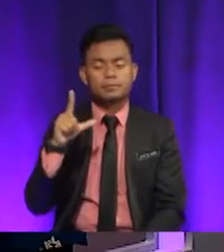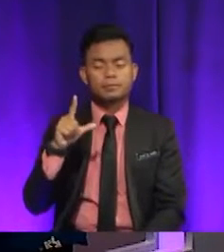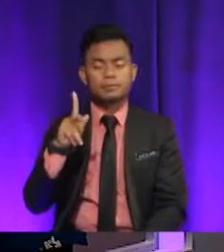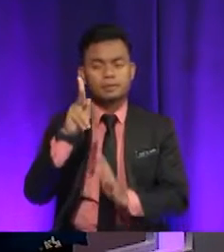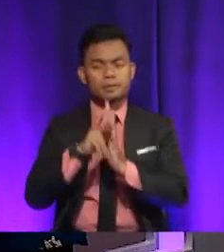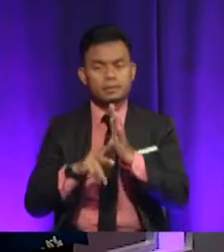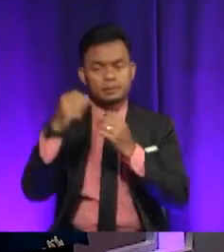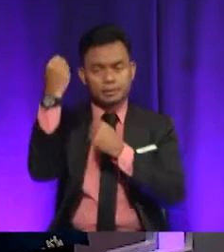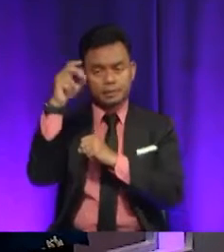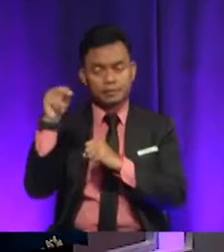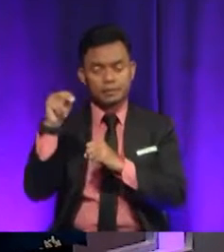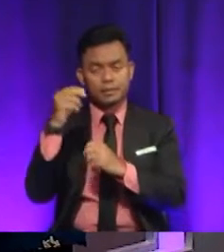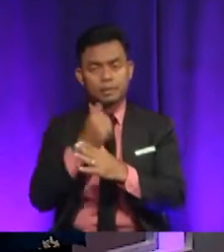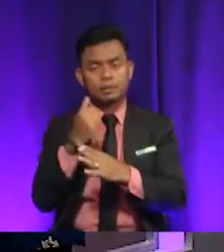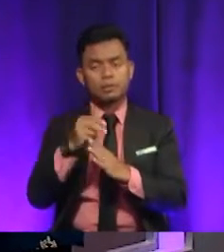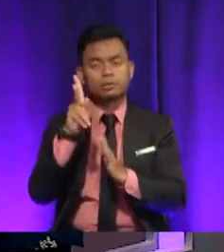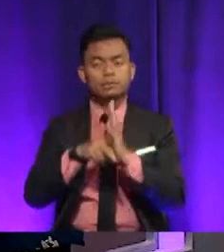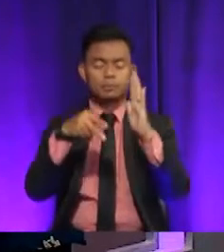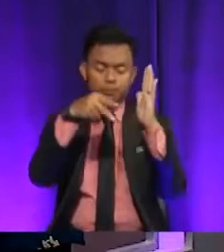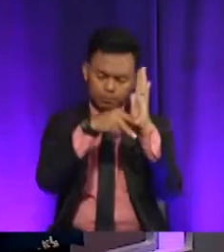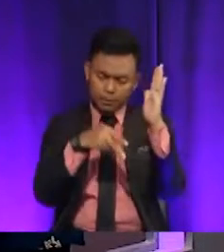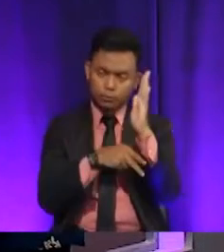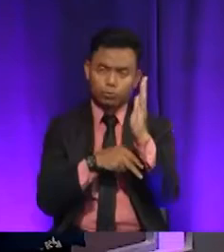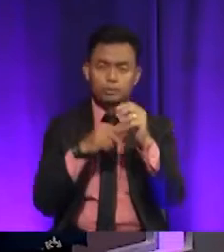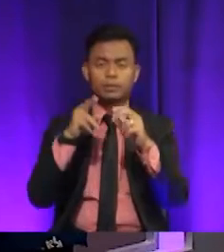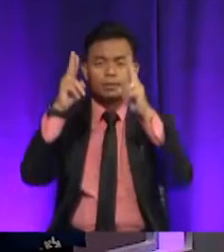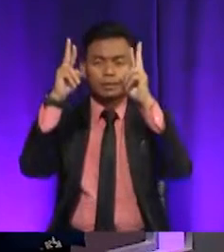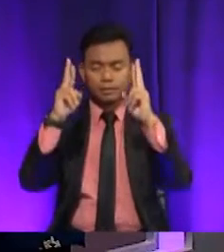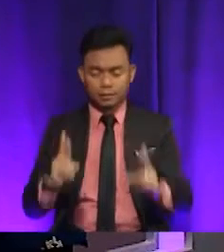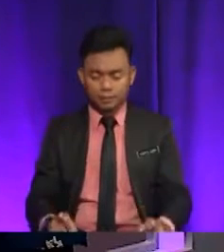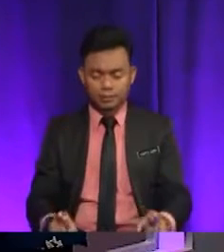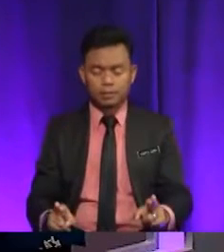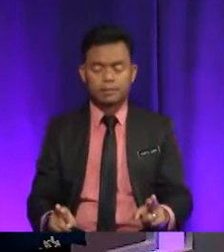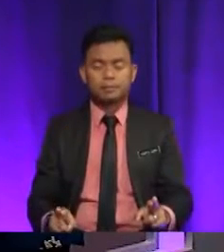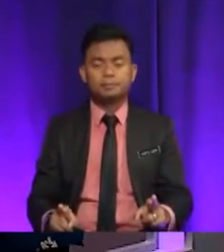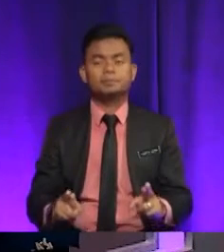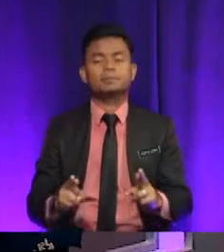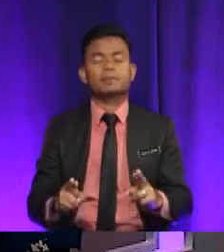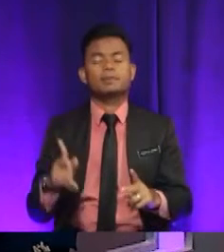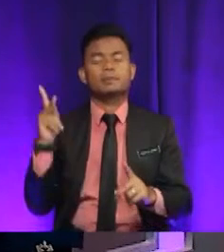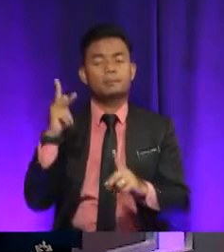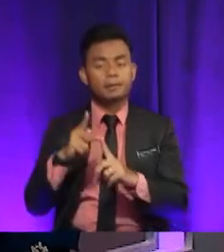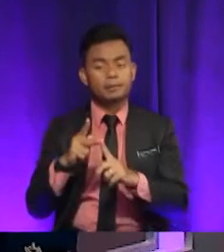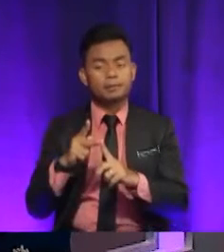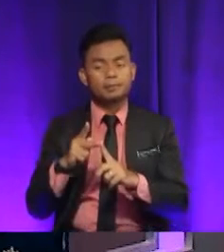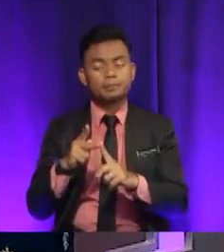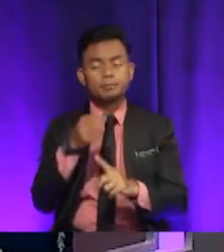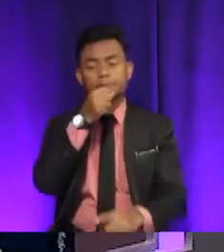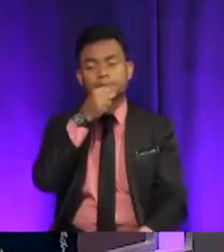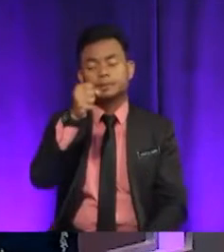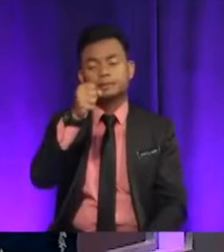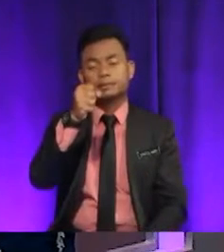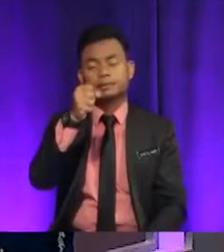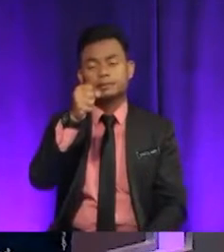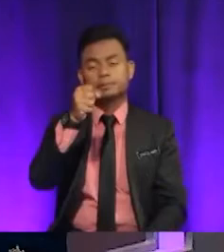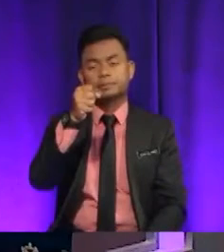kepatuhan rakyat kepada pemerintah itu yang pertama Kemudian yang